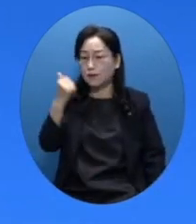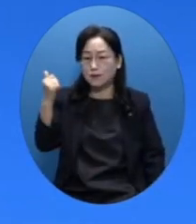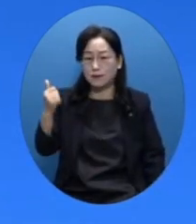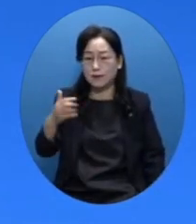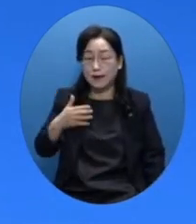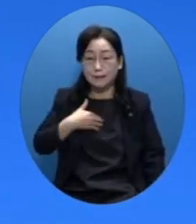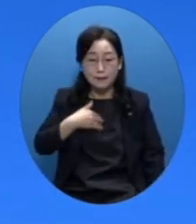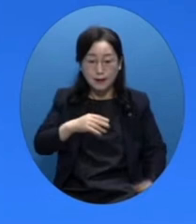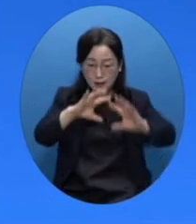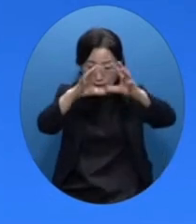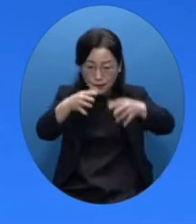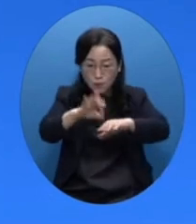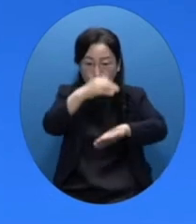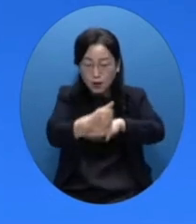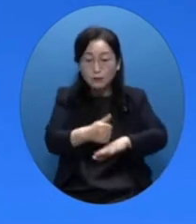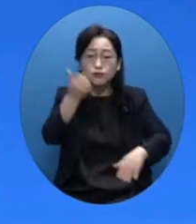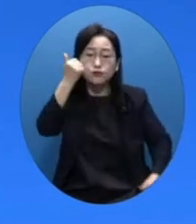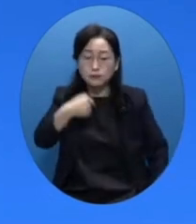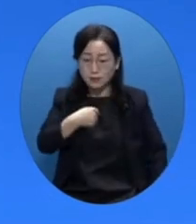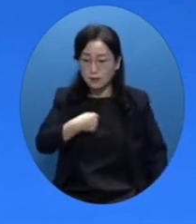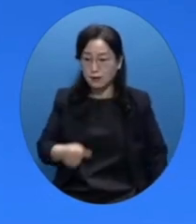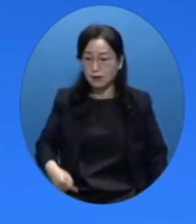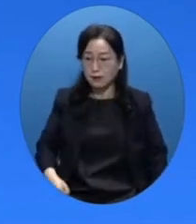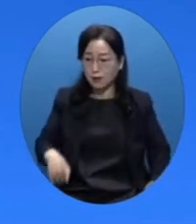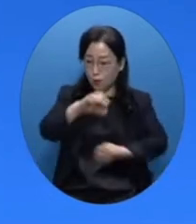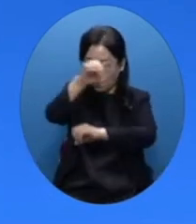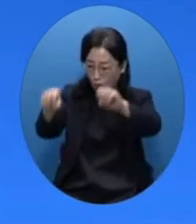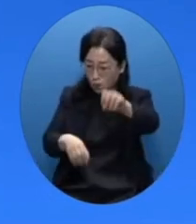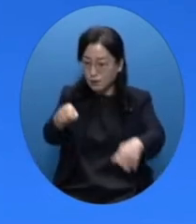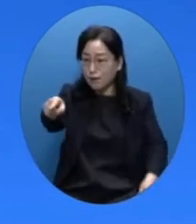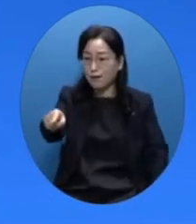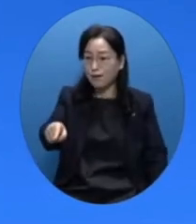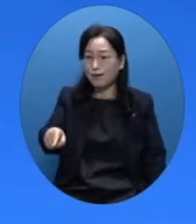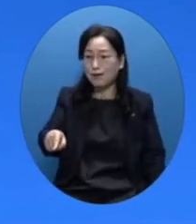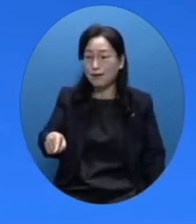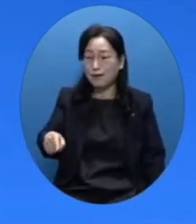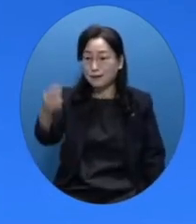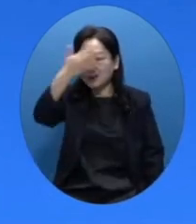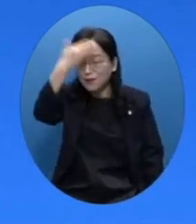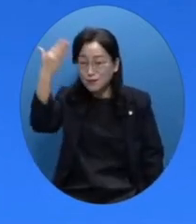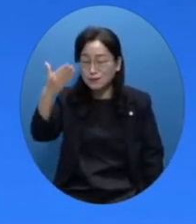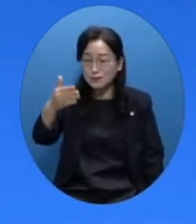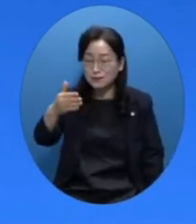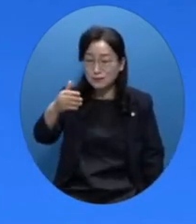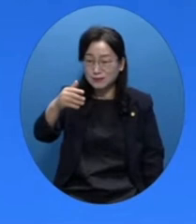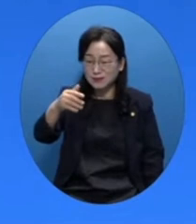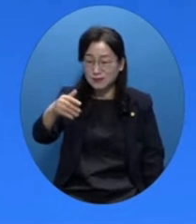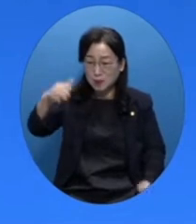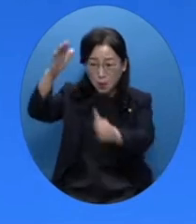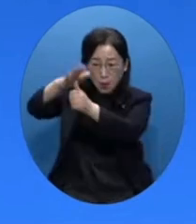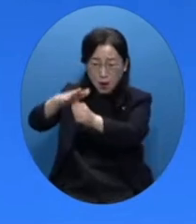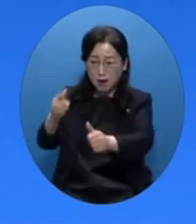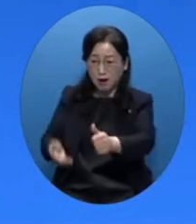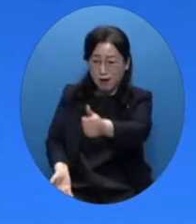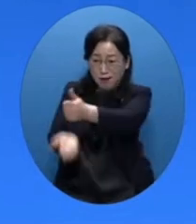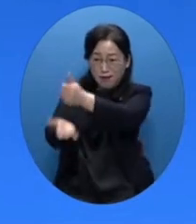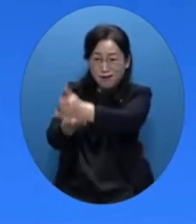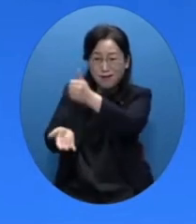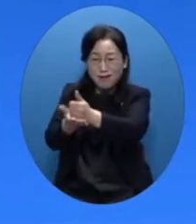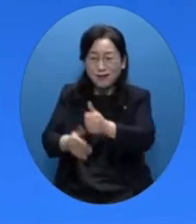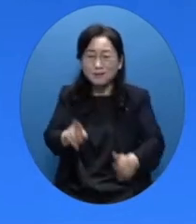내가 이 나라 왕인데 일게 한 젊은 청년에게 80 칭송을 보내 내